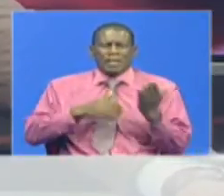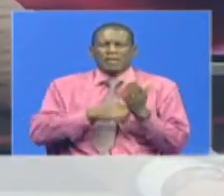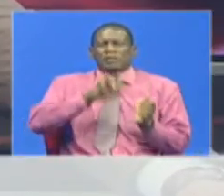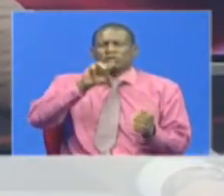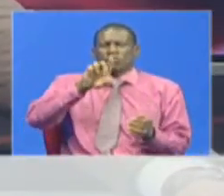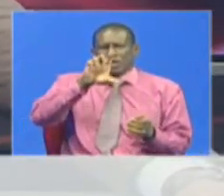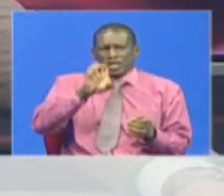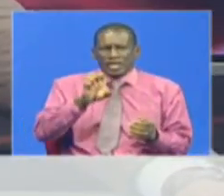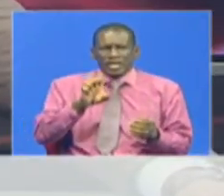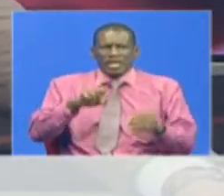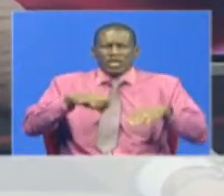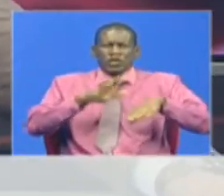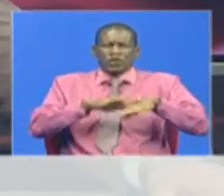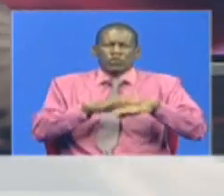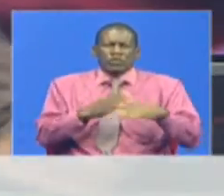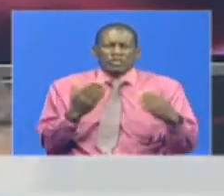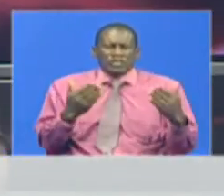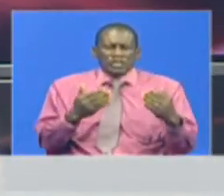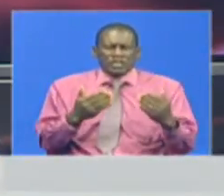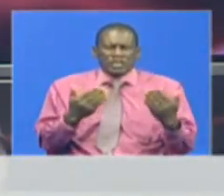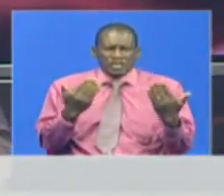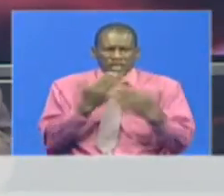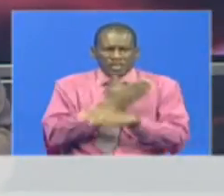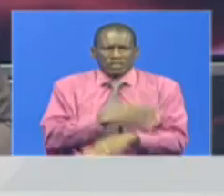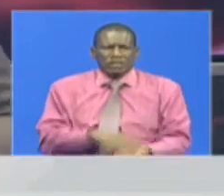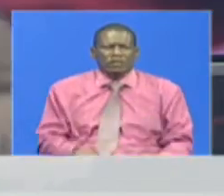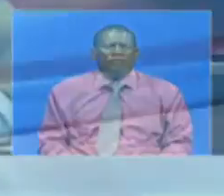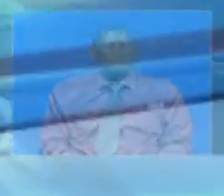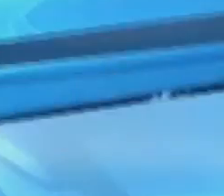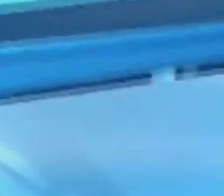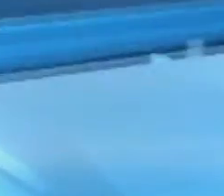na kutakia watazamaji mwema wa vipindi vyetu.